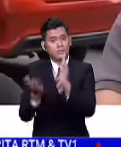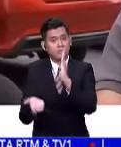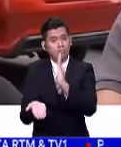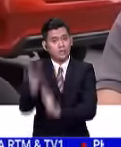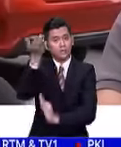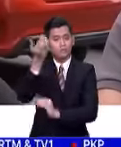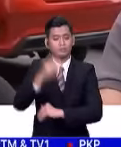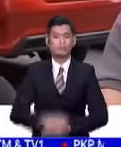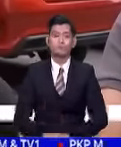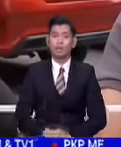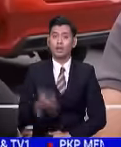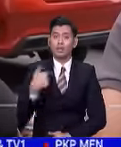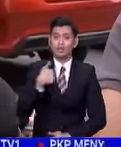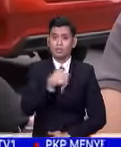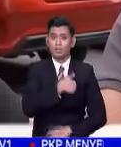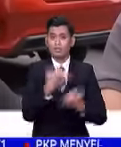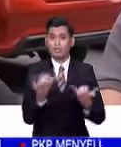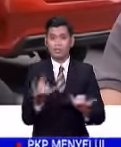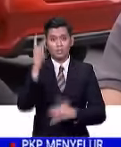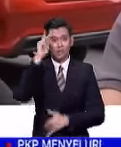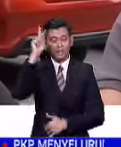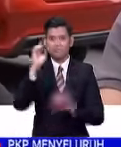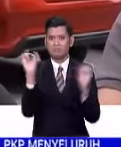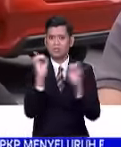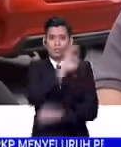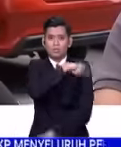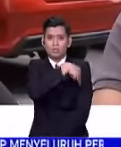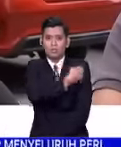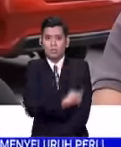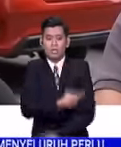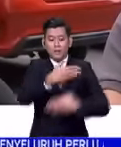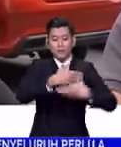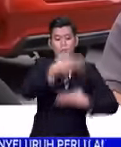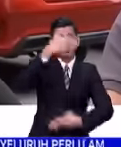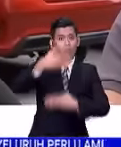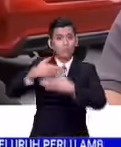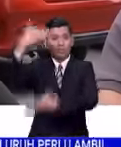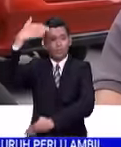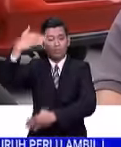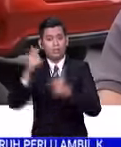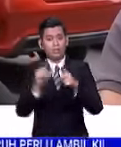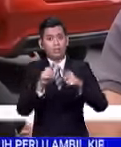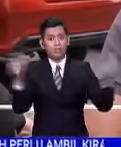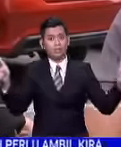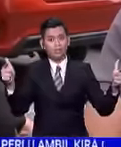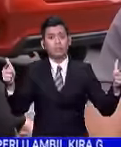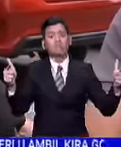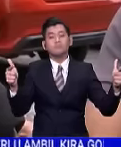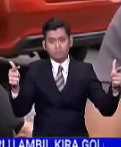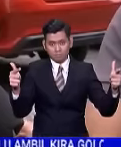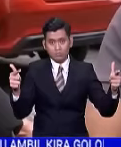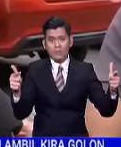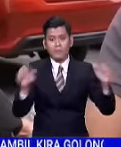Kedatangan kita di Kelantan ini, kita tidak mempunyai bangunan-bangunan yang besar yang boleh menempatkan